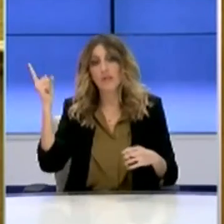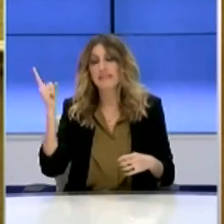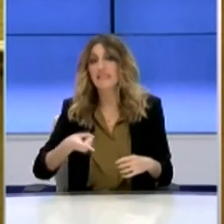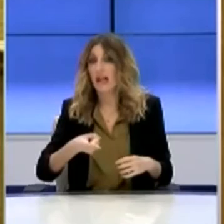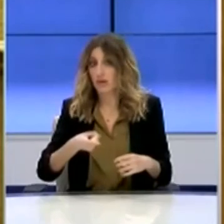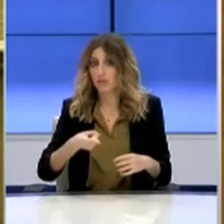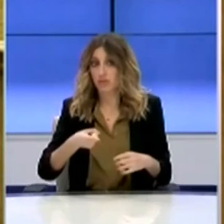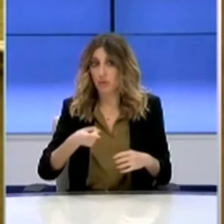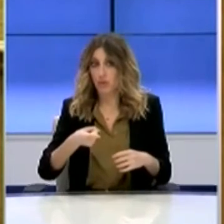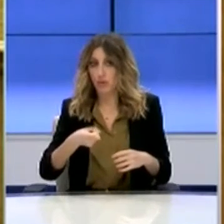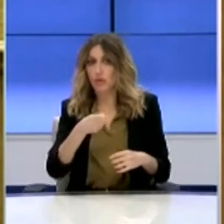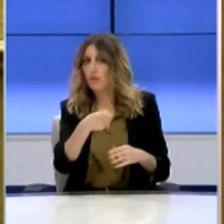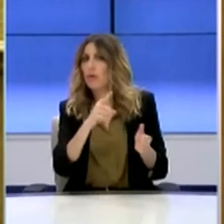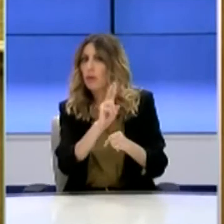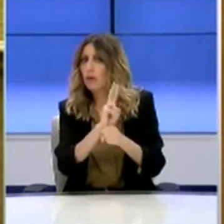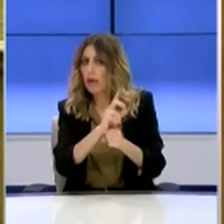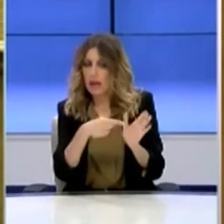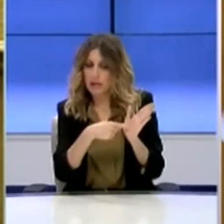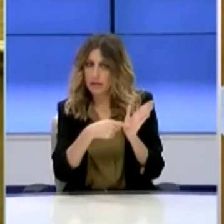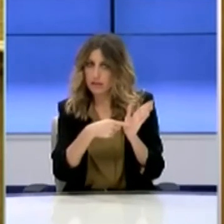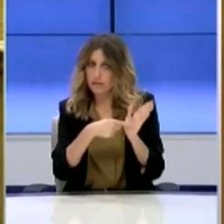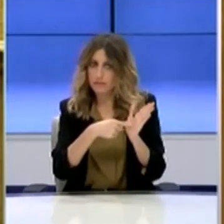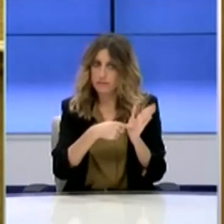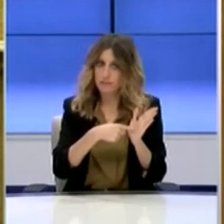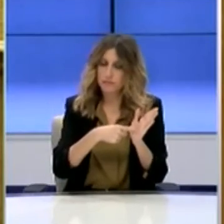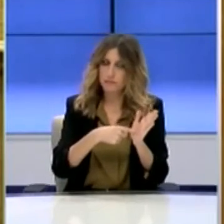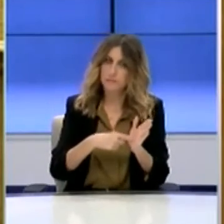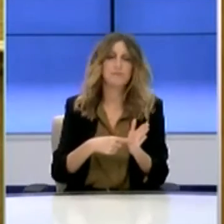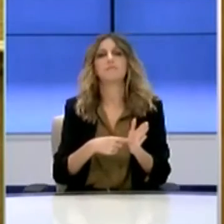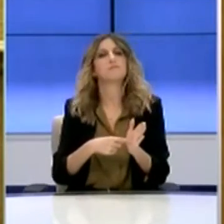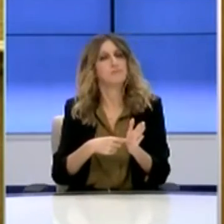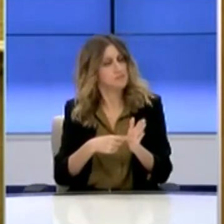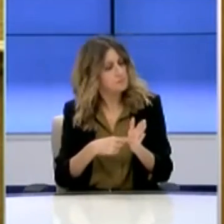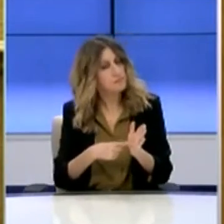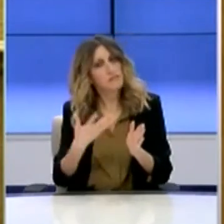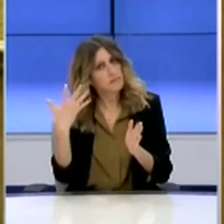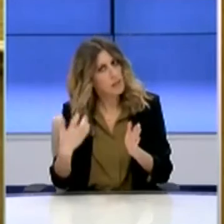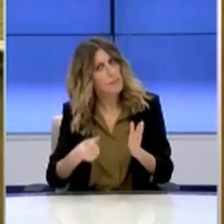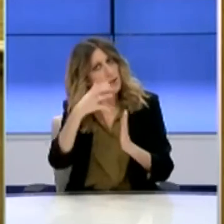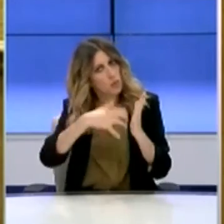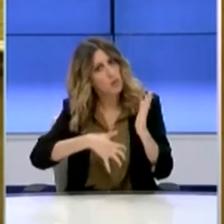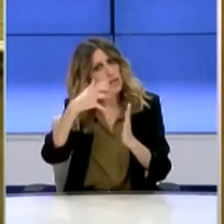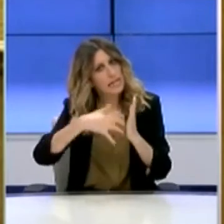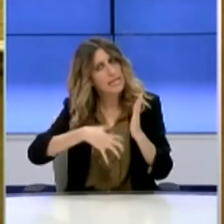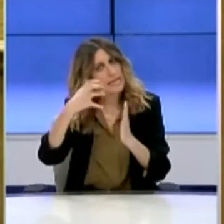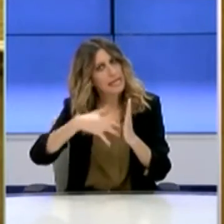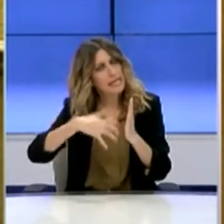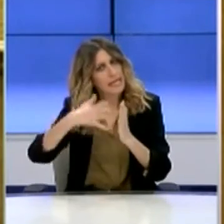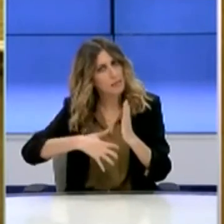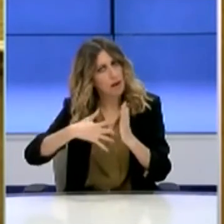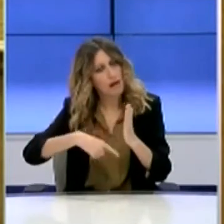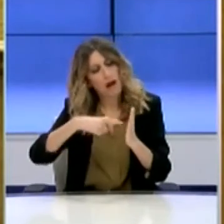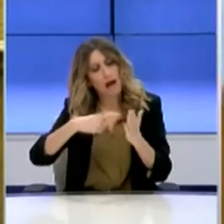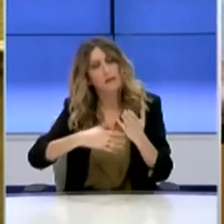σύμφωνα με δημοσιεύματα τα οποία είναι, ας το πω έτσι, φιλοκυβερνητικών